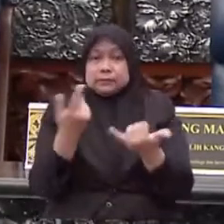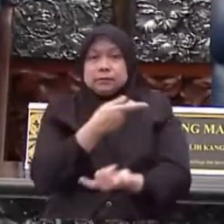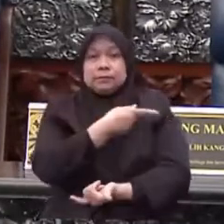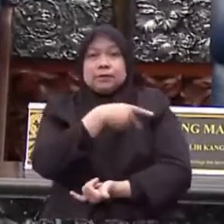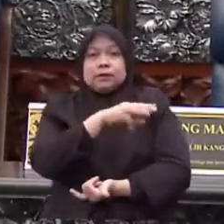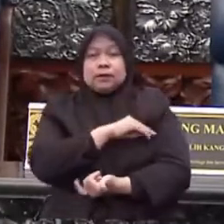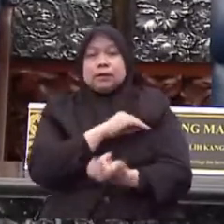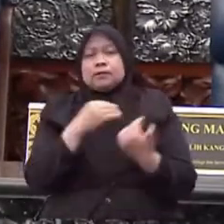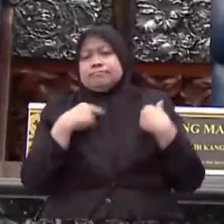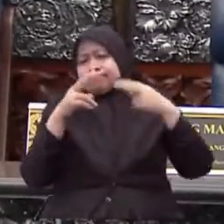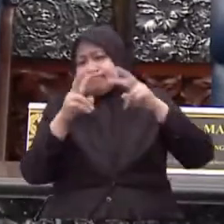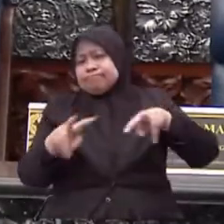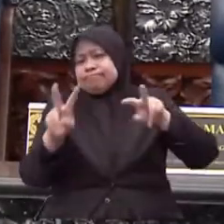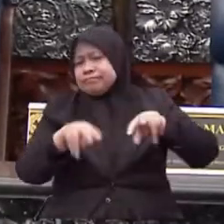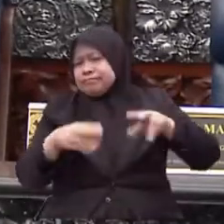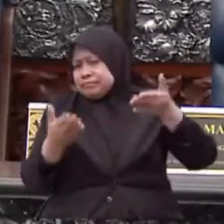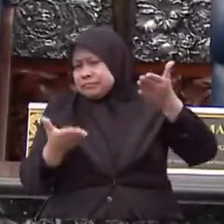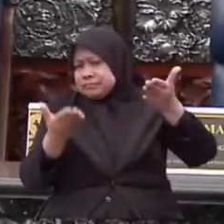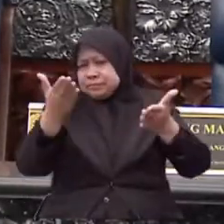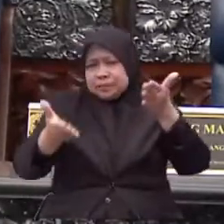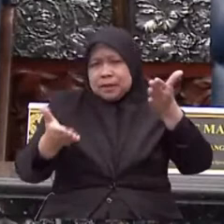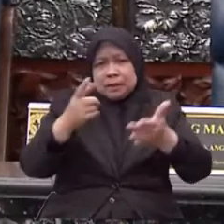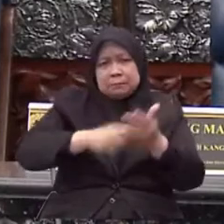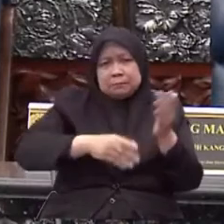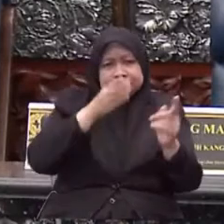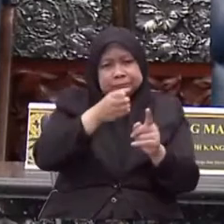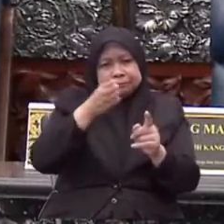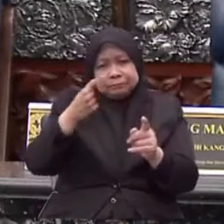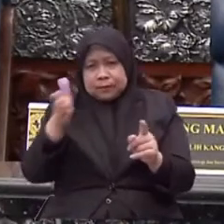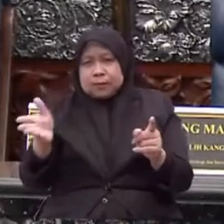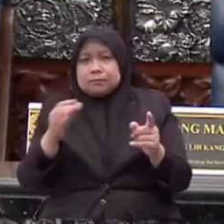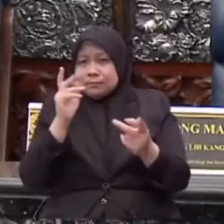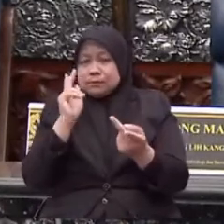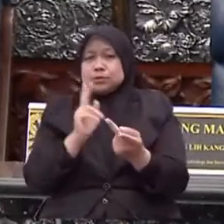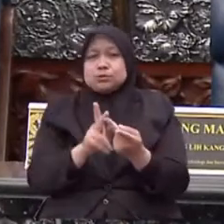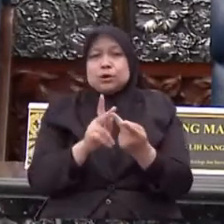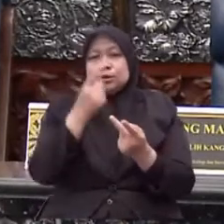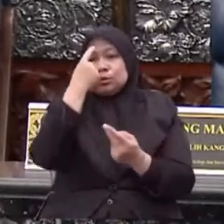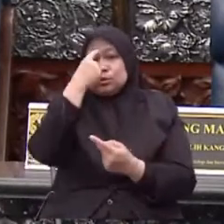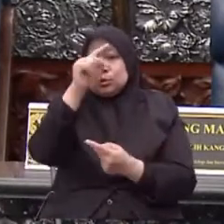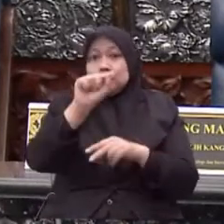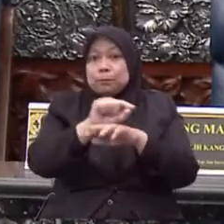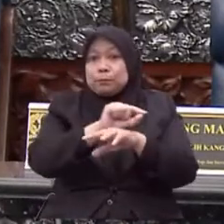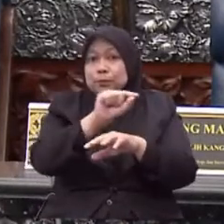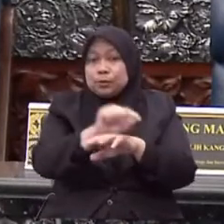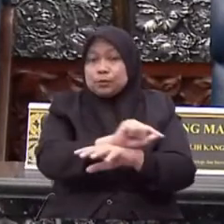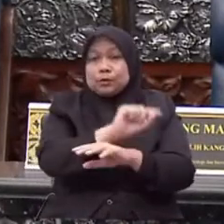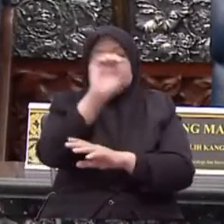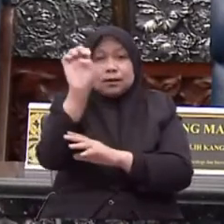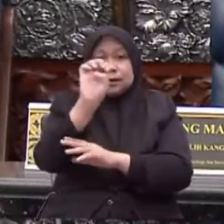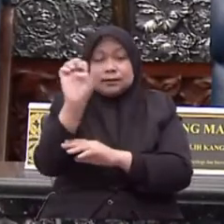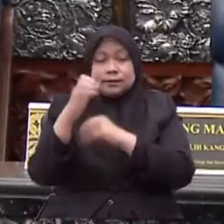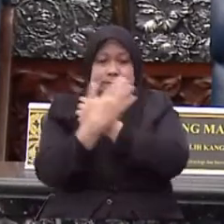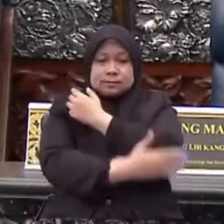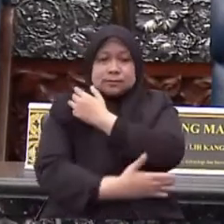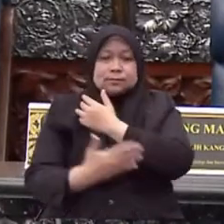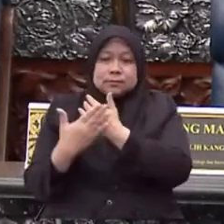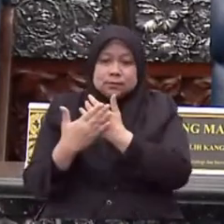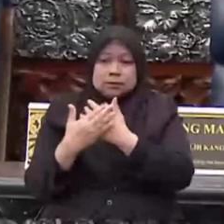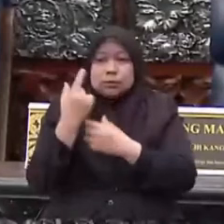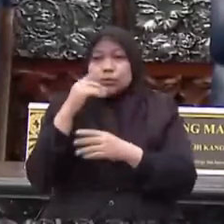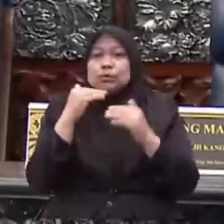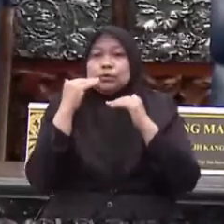Kementerian masih meneliti option-option pelepasan secara CPT yang munasaba kepada pengguna pengguna elektrik di Semenanjung